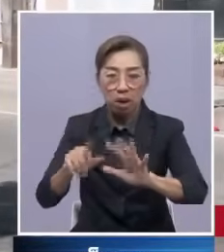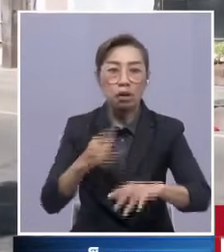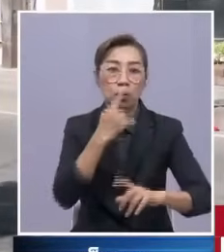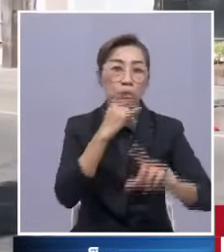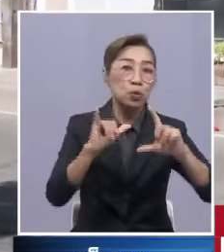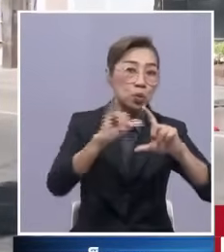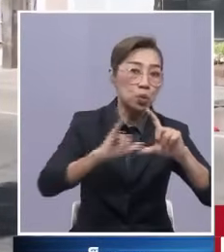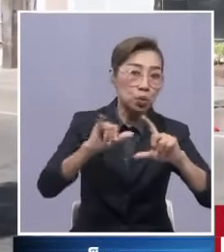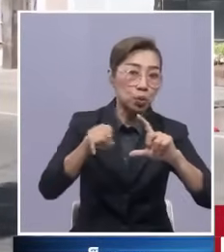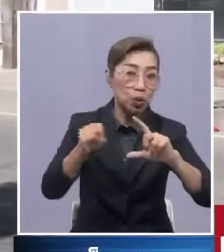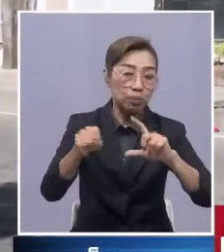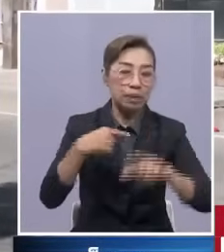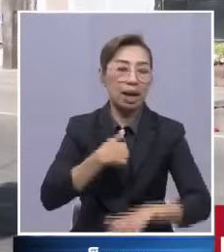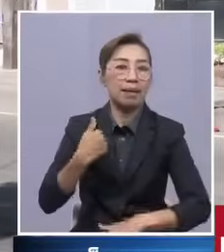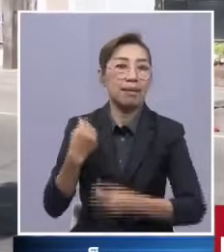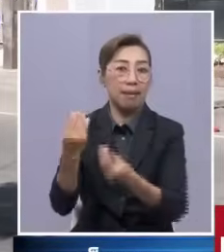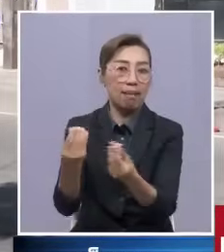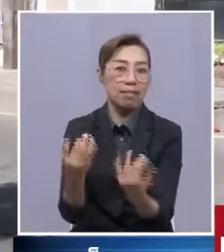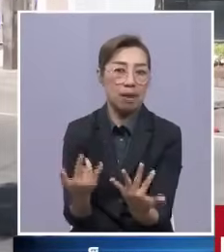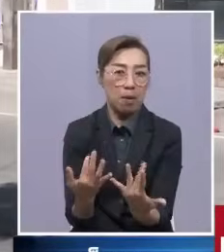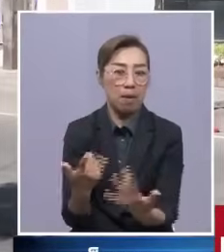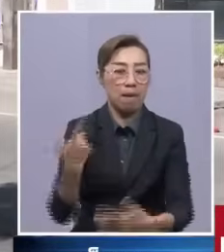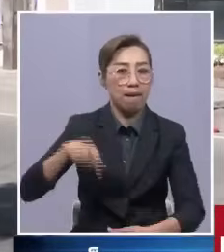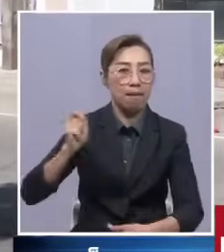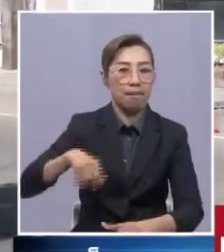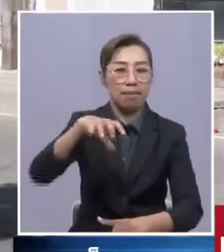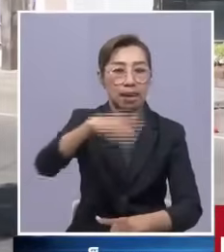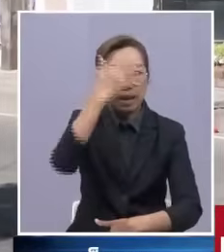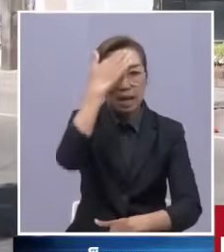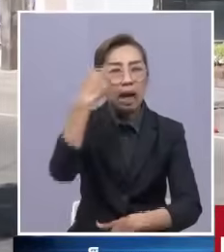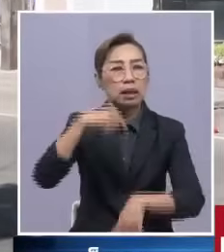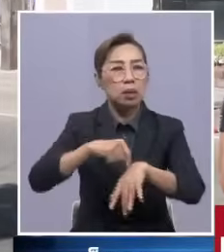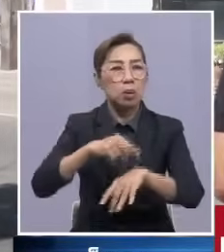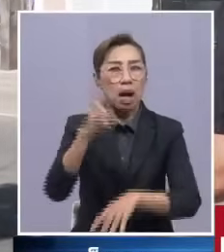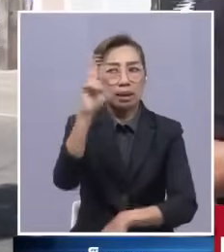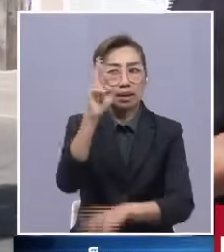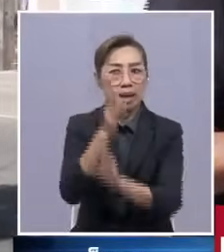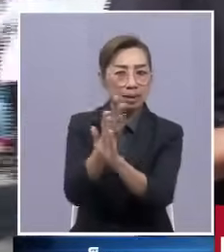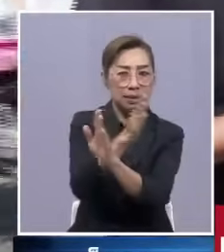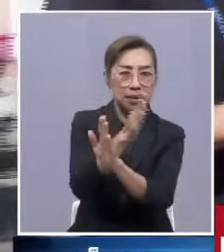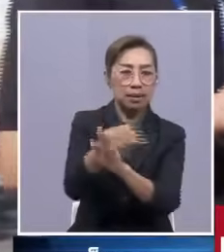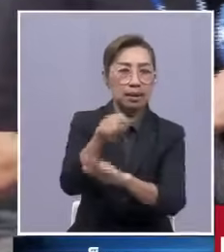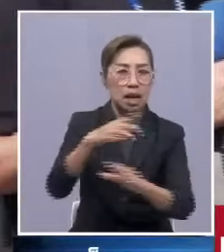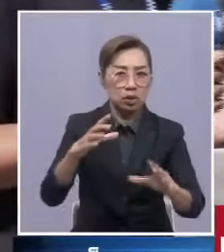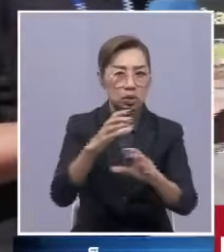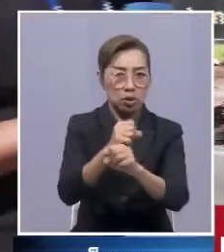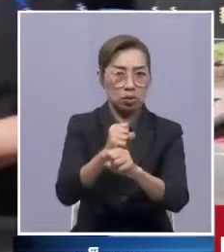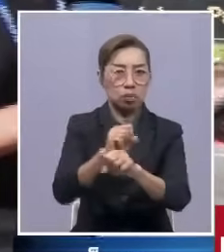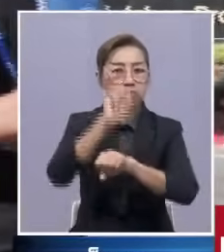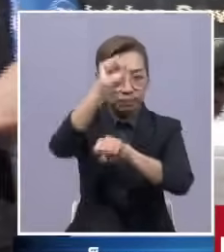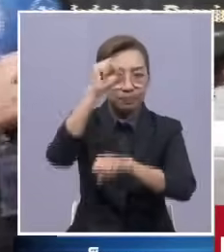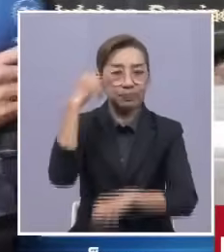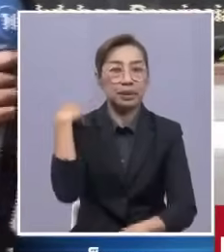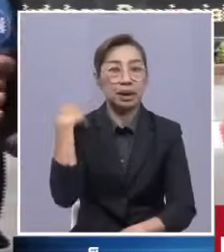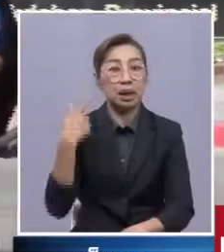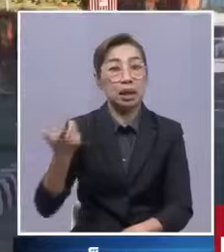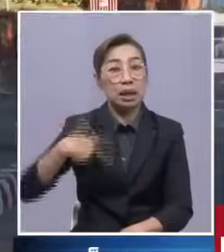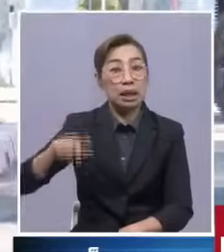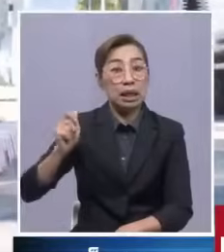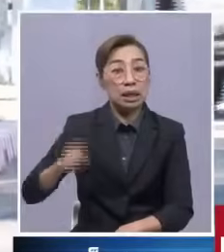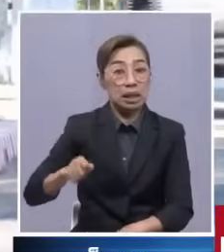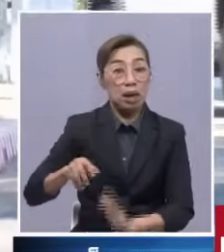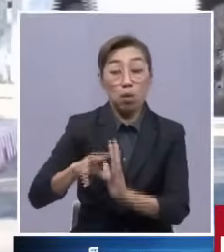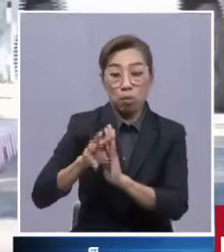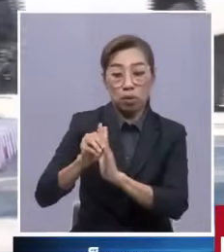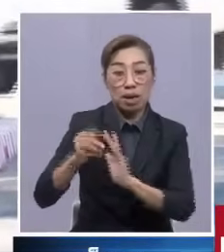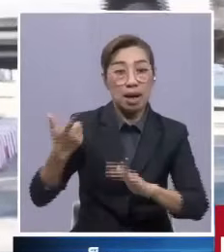าลจังหวัดมุกดาหารครับคาดว่าไม่เกิน 12:00 น.วันนี้นะครับผลก็จะออกมาครับโดยศาลจังหวัดมุกดาหารเริ่มนั่งบัลลังก์อ่าน